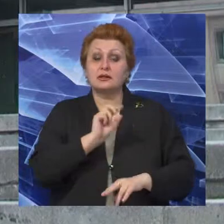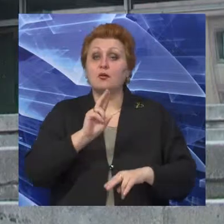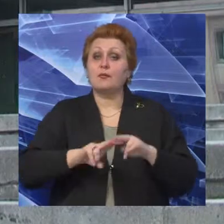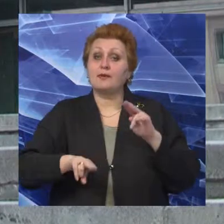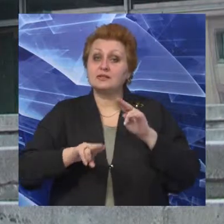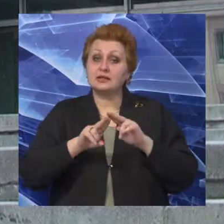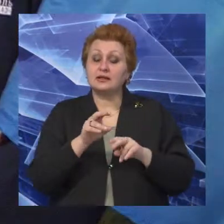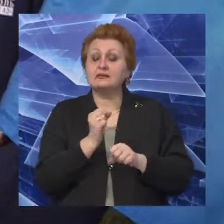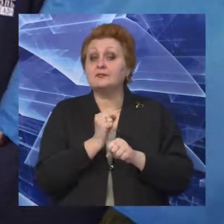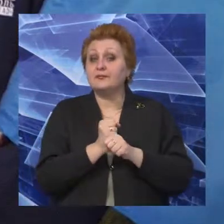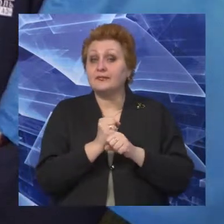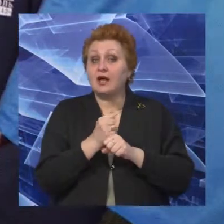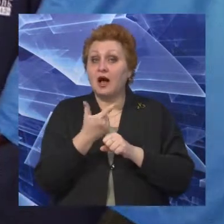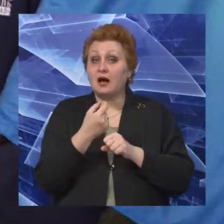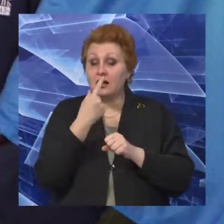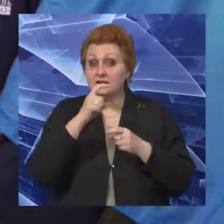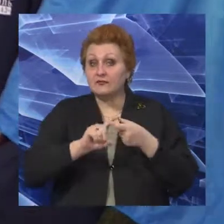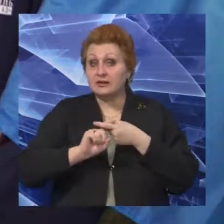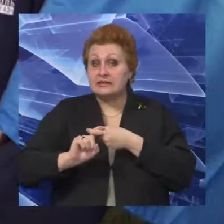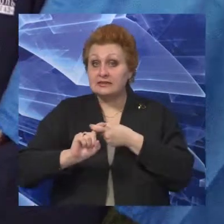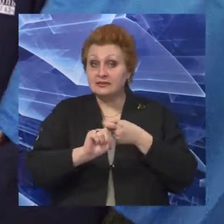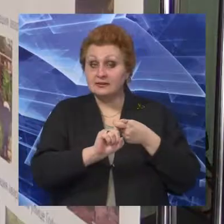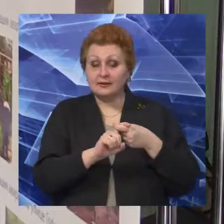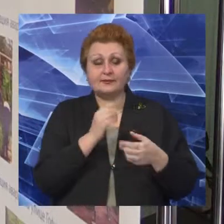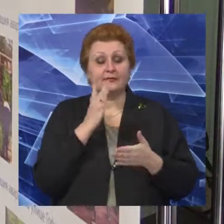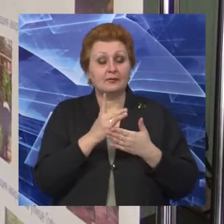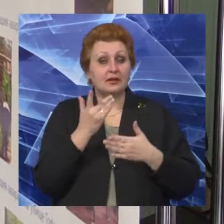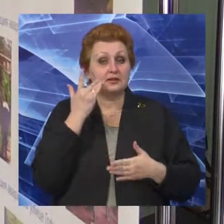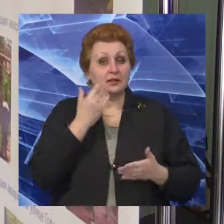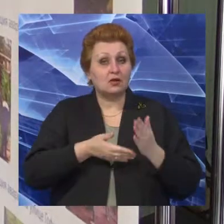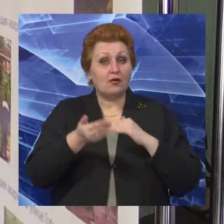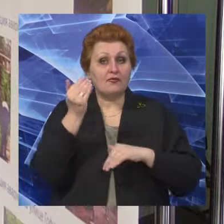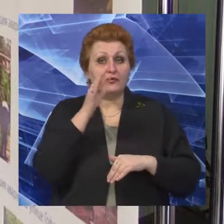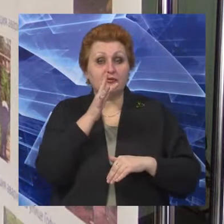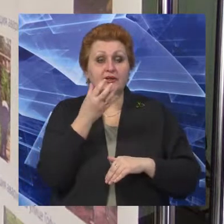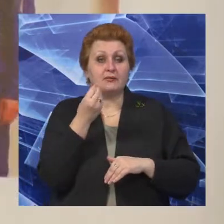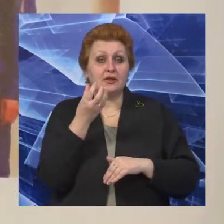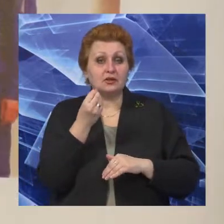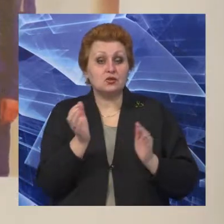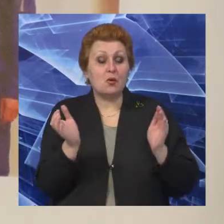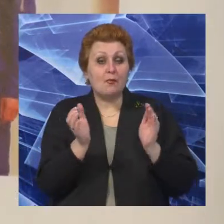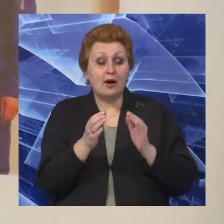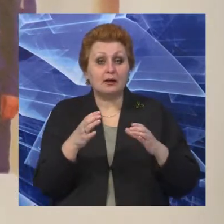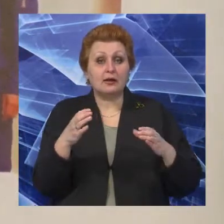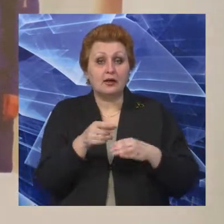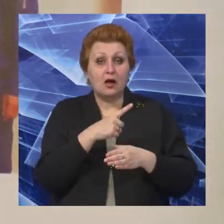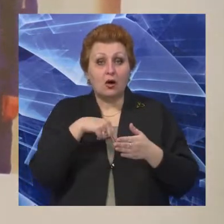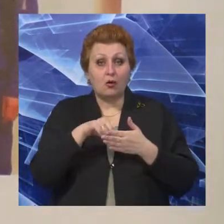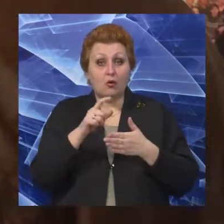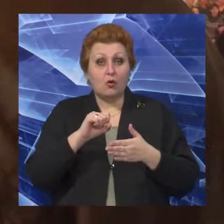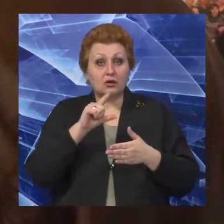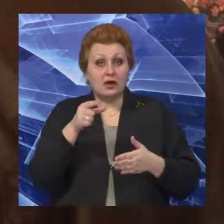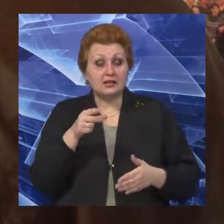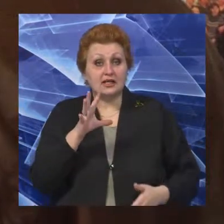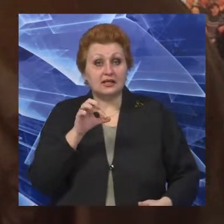по строительству и эксплуатации газовых сетей Ставрополя, занимался которыми в то время еще совсем небольшой коллектив